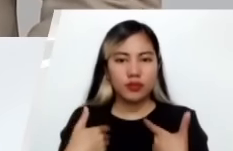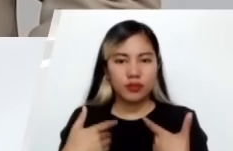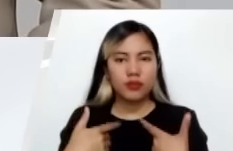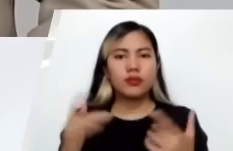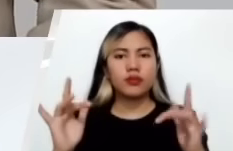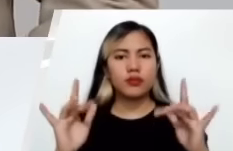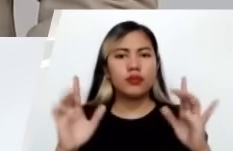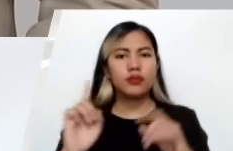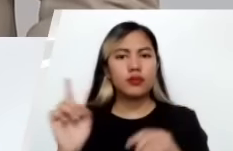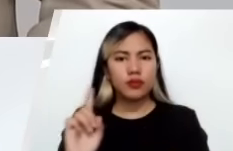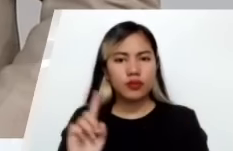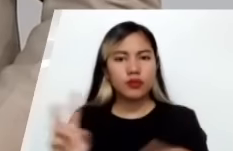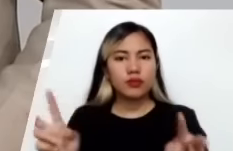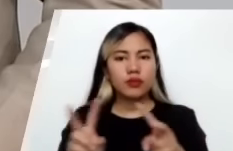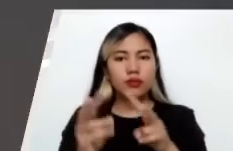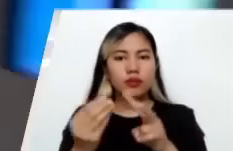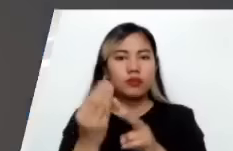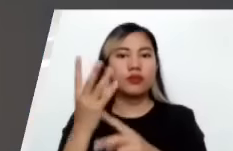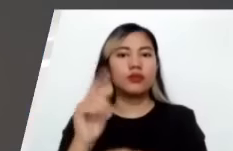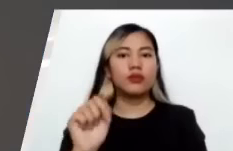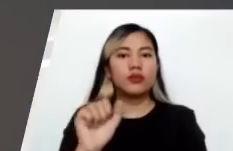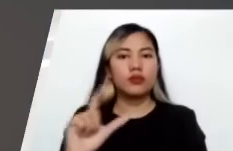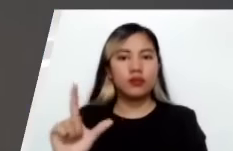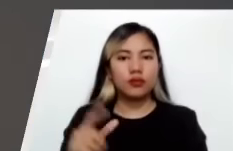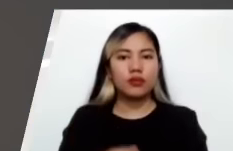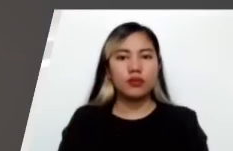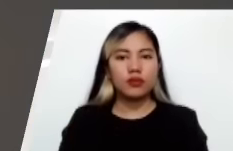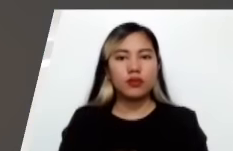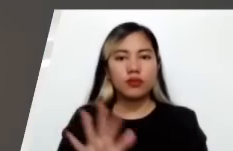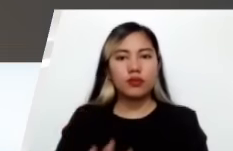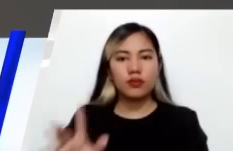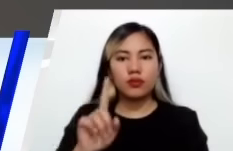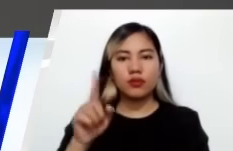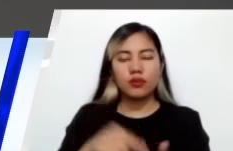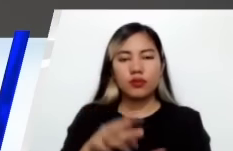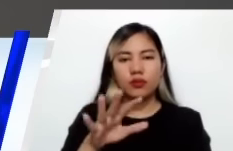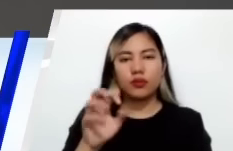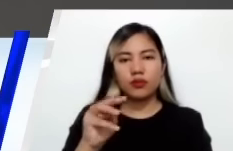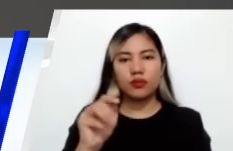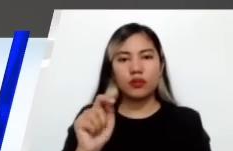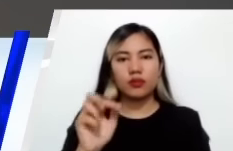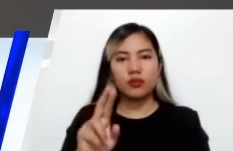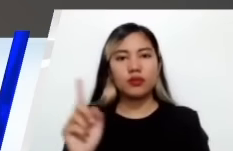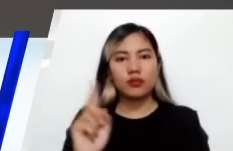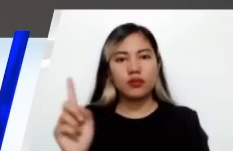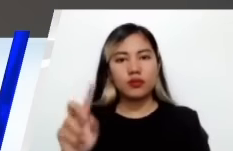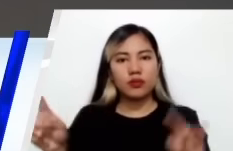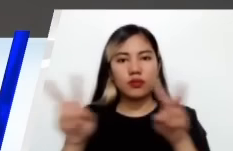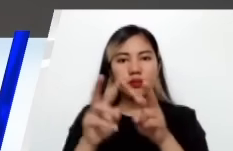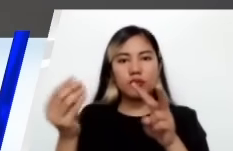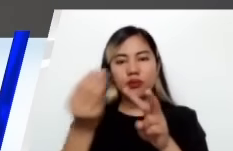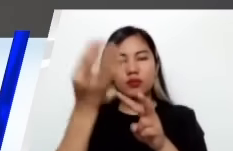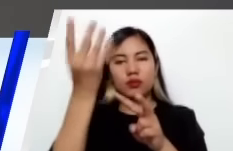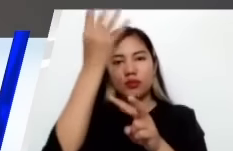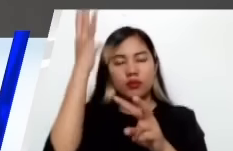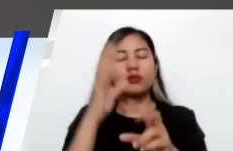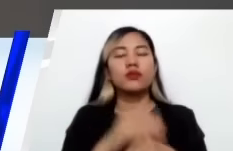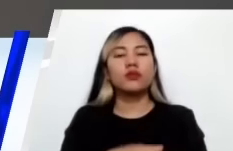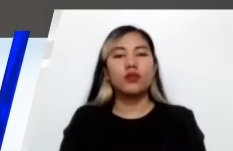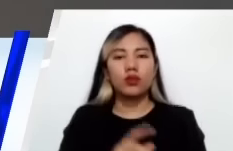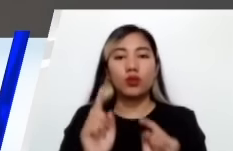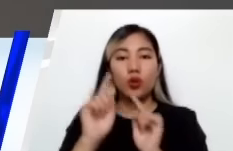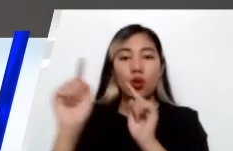Bulkang Taal. Ayon sa Feebox, nagbuga na may 1,500 meters na plume o usok ang bulkan patungong Timog Kanluran kahapon ng